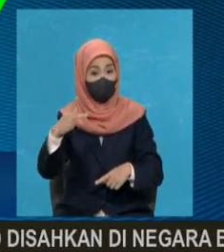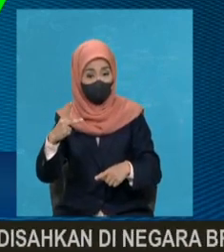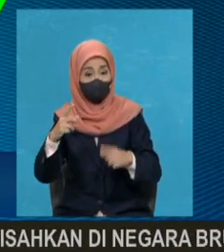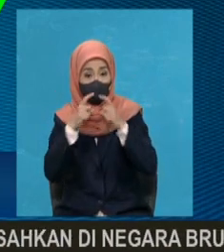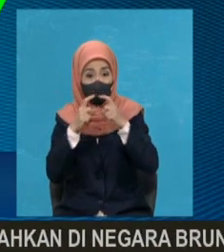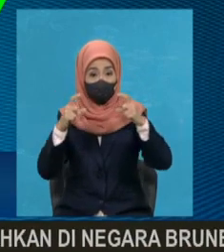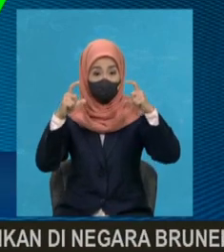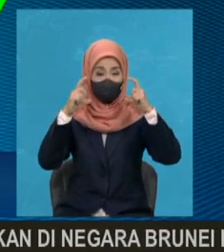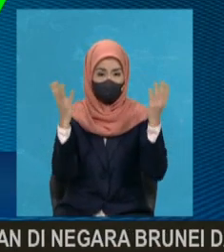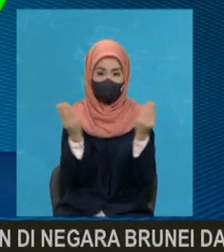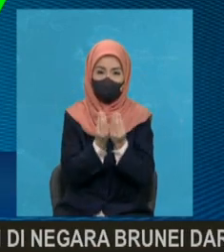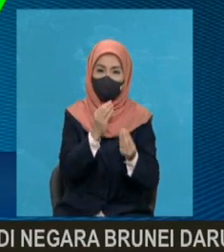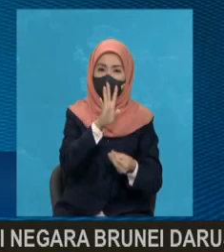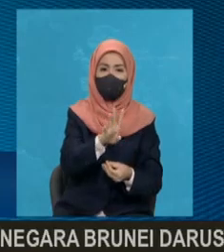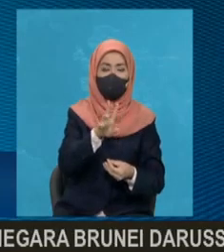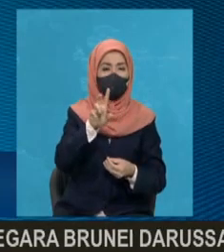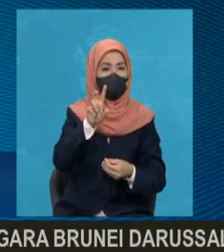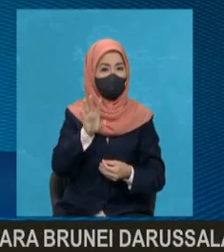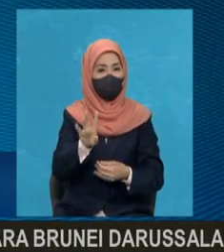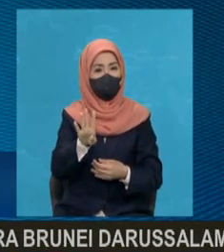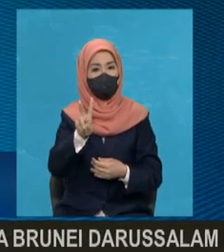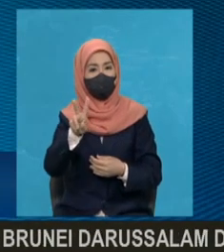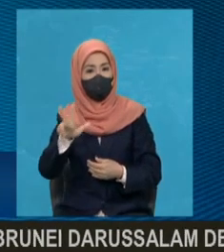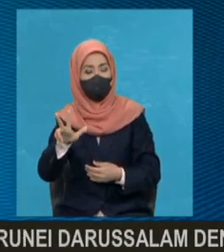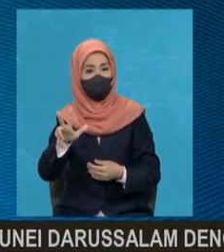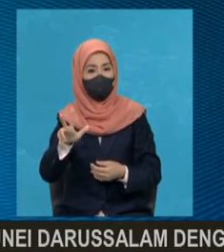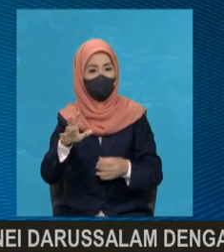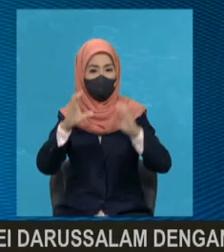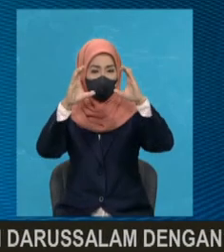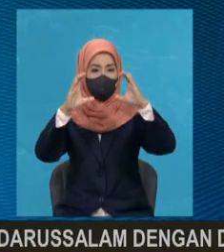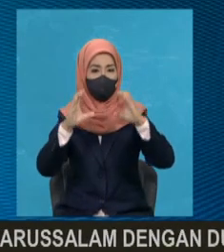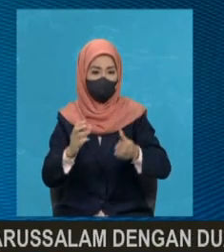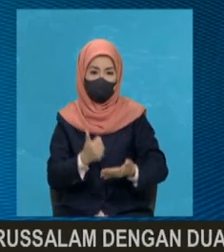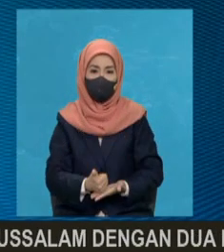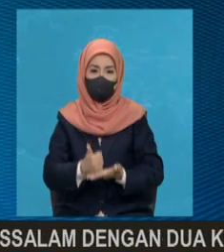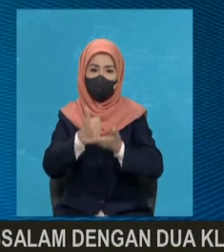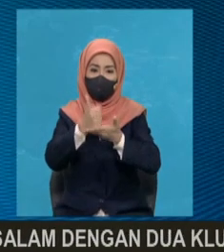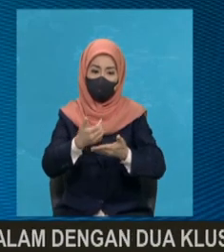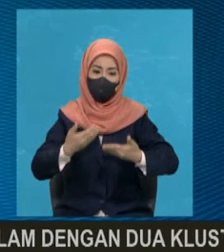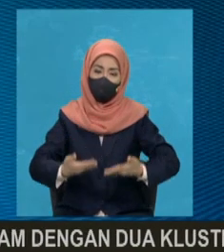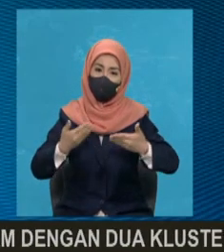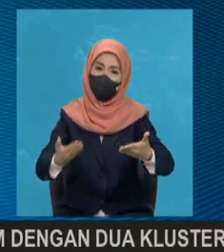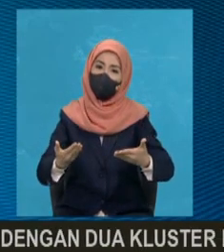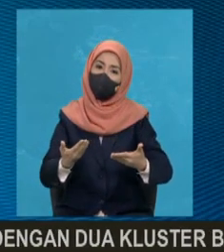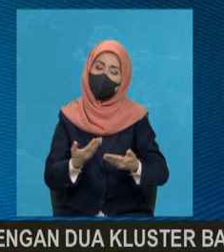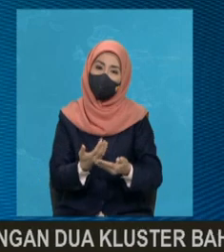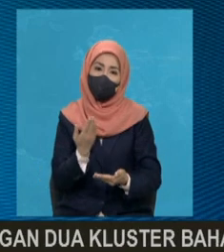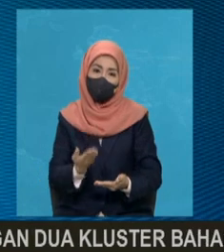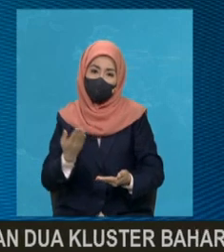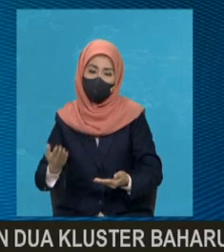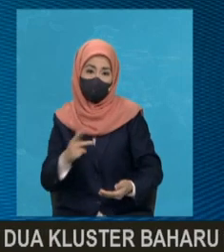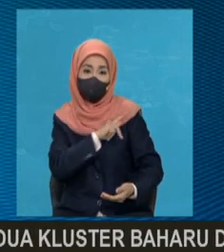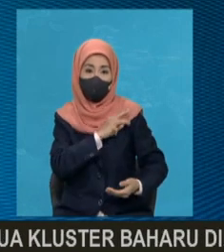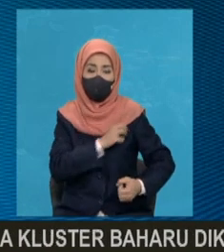sebanyak 4293 kami juga sedang mengadakan inisiatif untuk membantu menyumbangkan barang keperluan kepada pihak